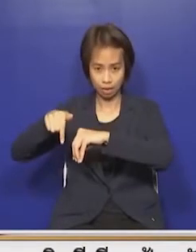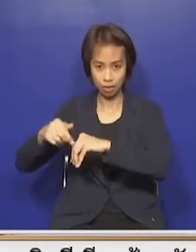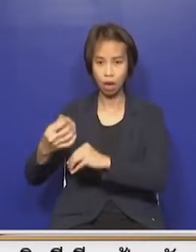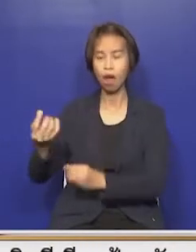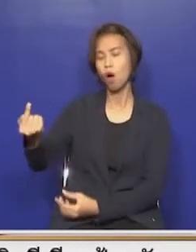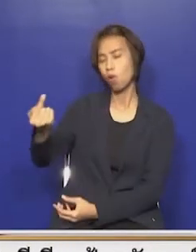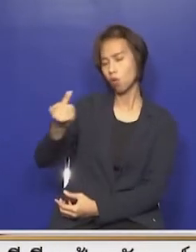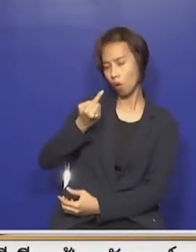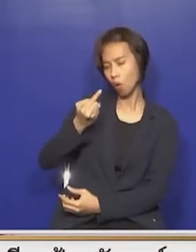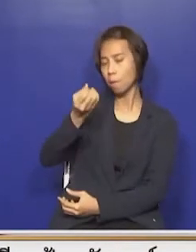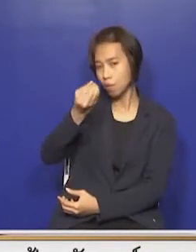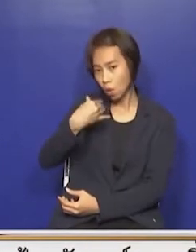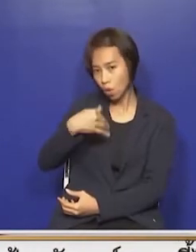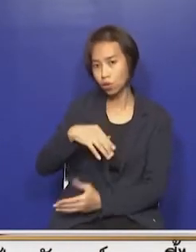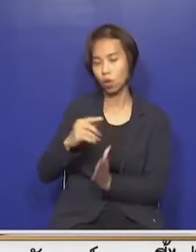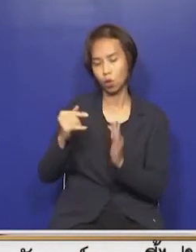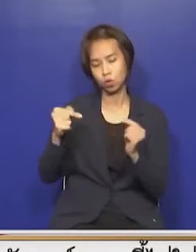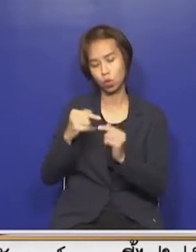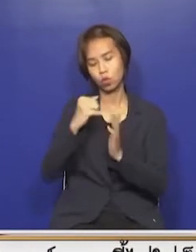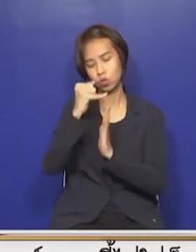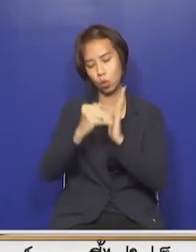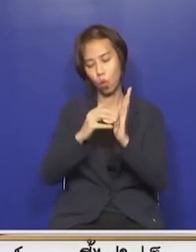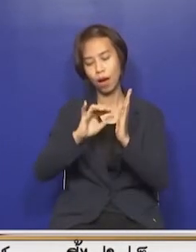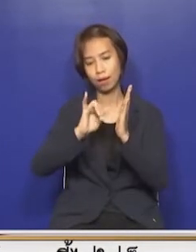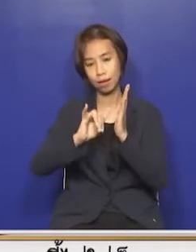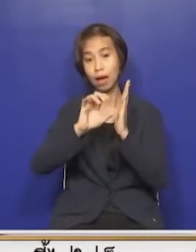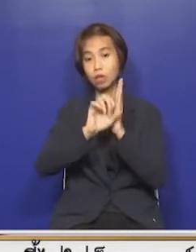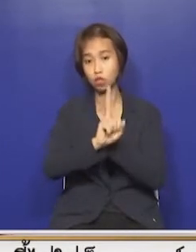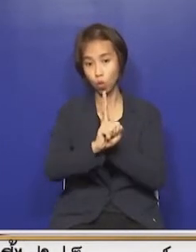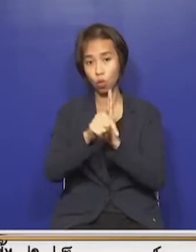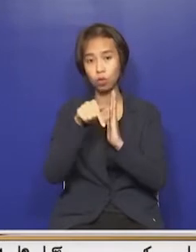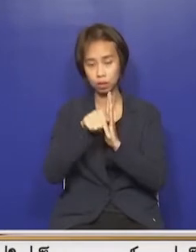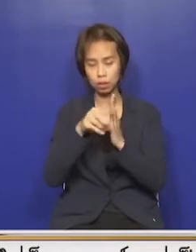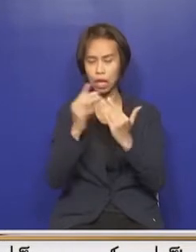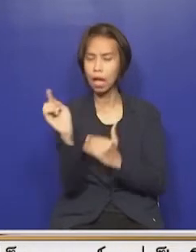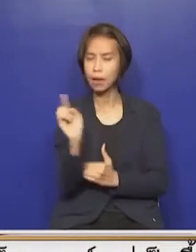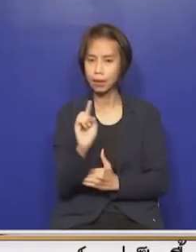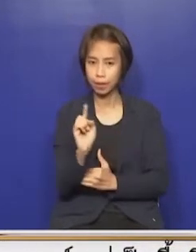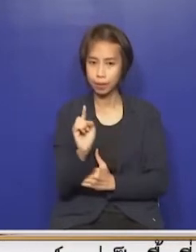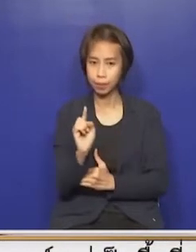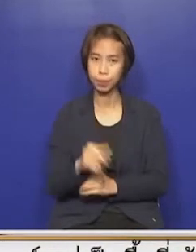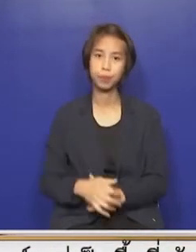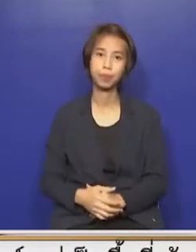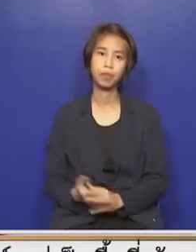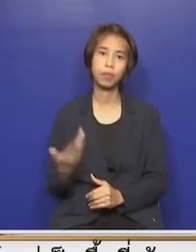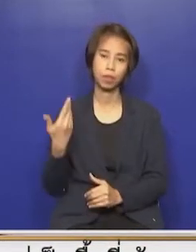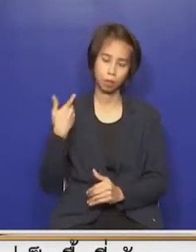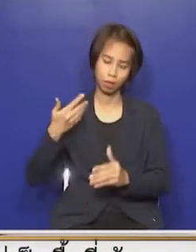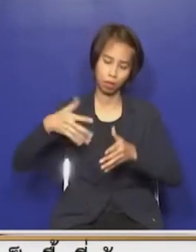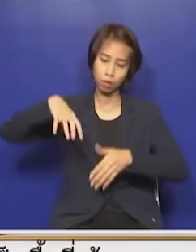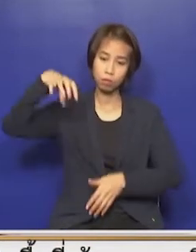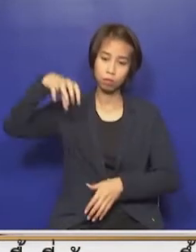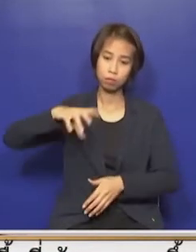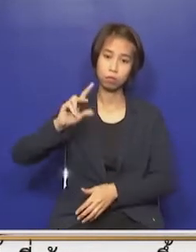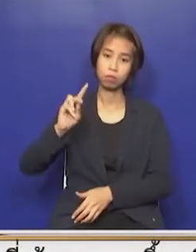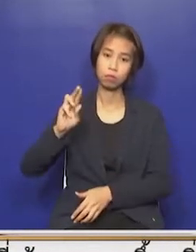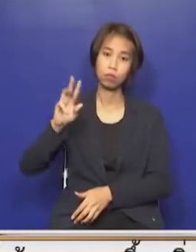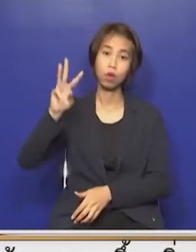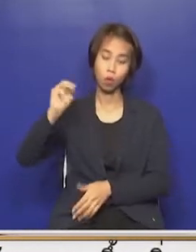อป่าติ้วนะครับจังหวัดยโสธรเนื่องจากชนกรมชนประทานได้ไปวั